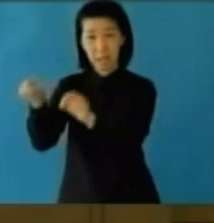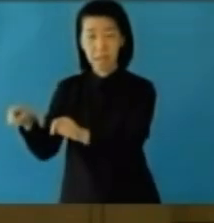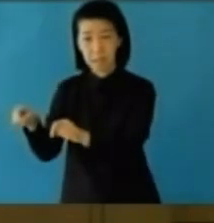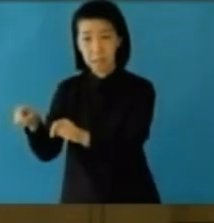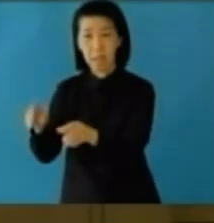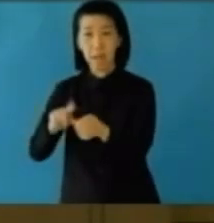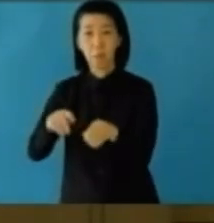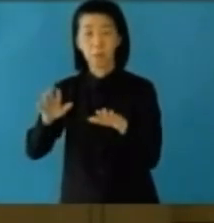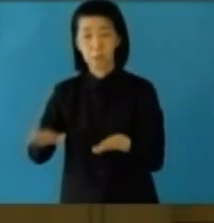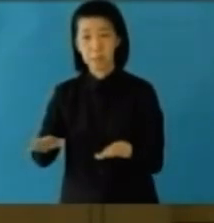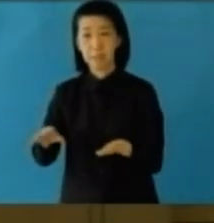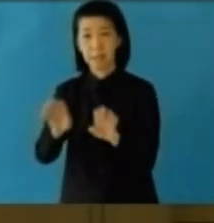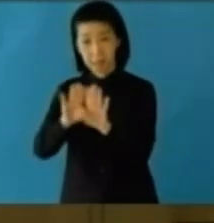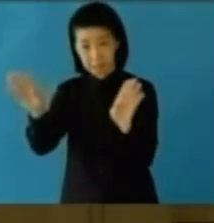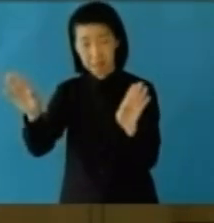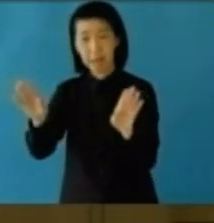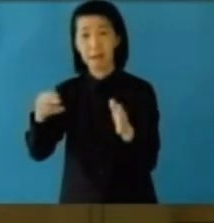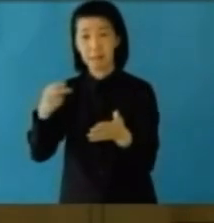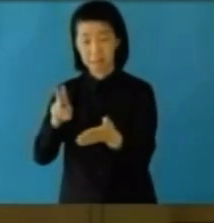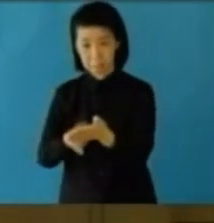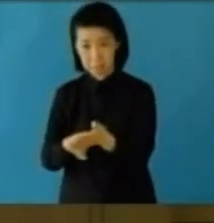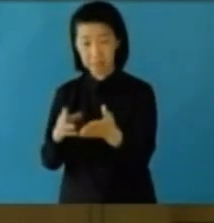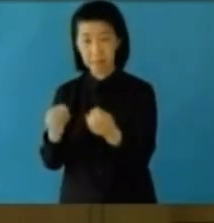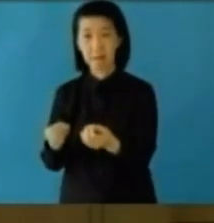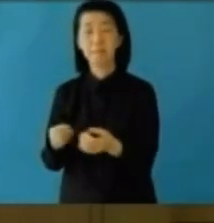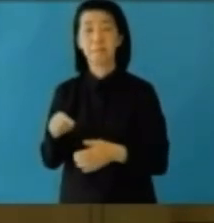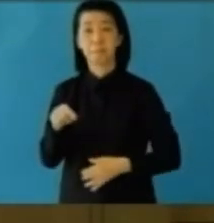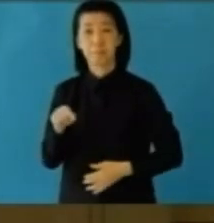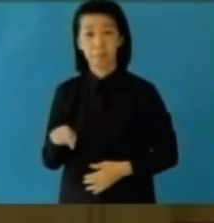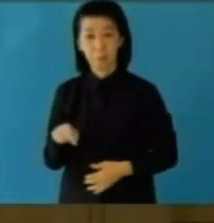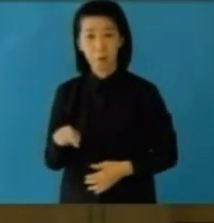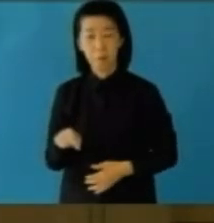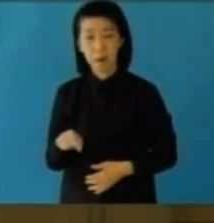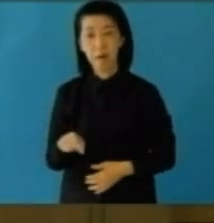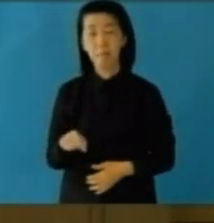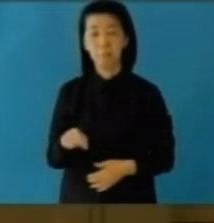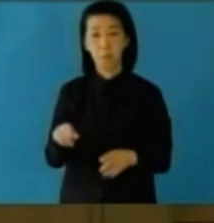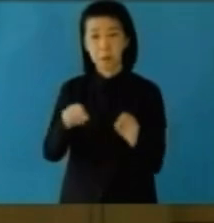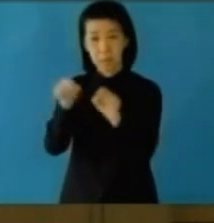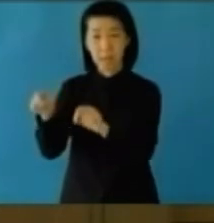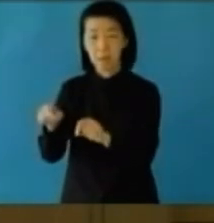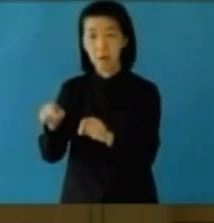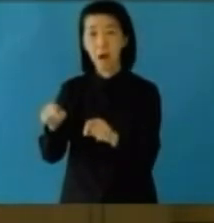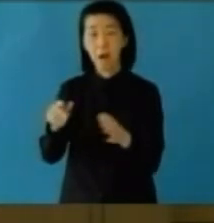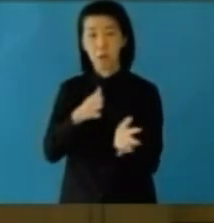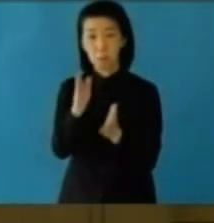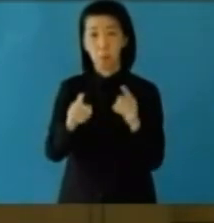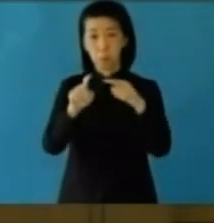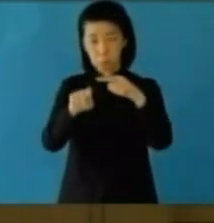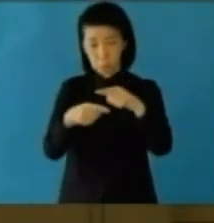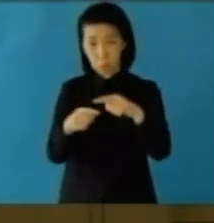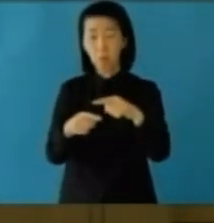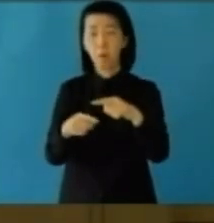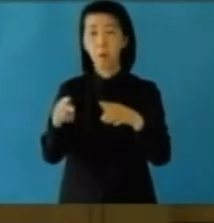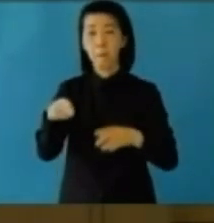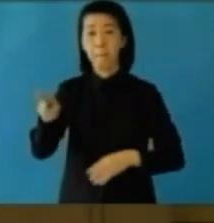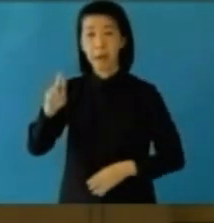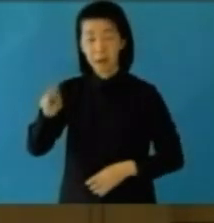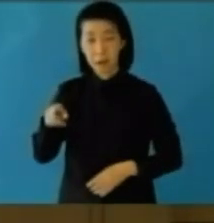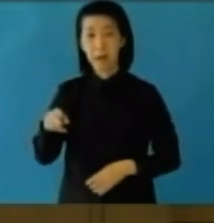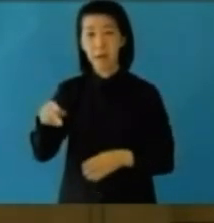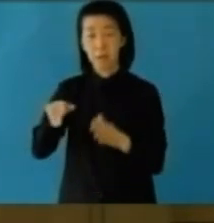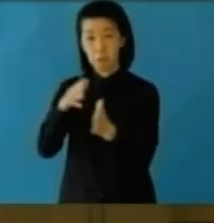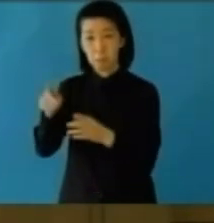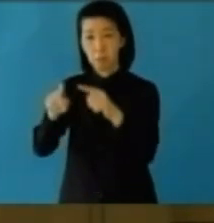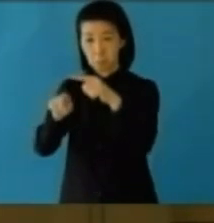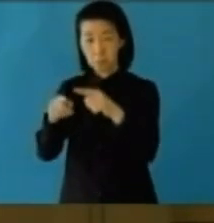開催することとなりました。延期決定に際しては、スポーツ庁、日本スポーツ協会、日本パラスポーツ協会など、関係の皆様